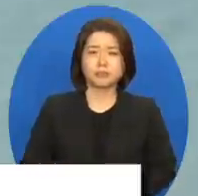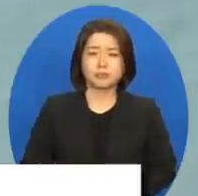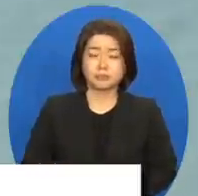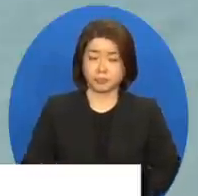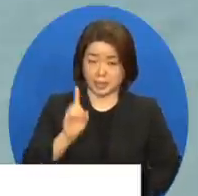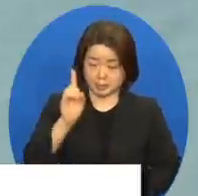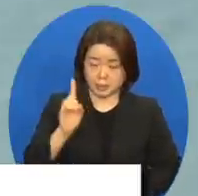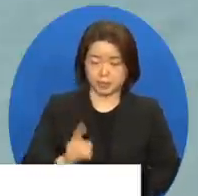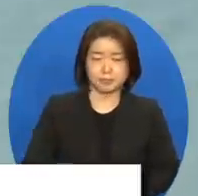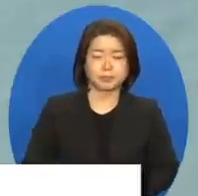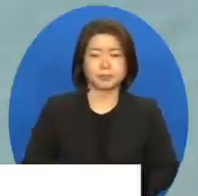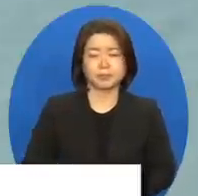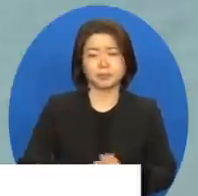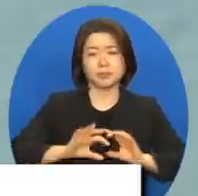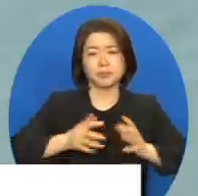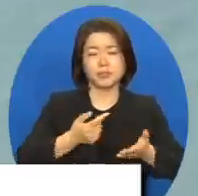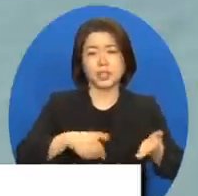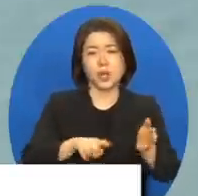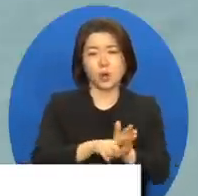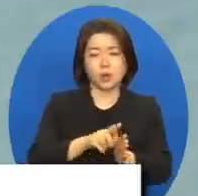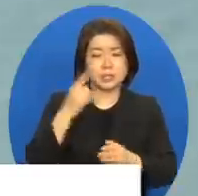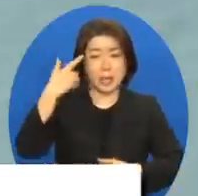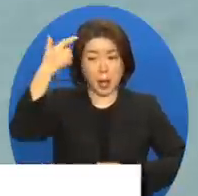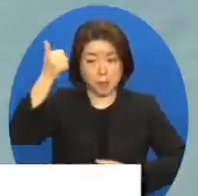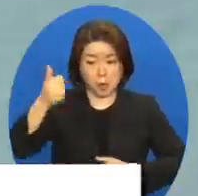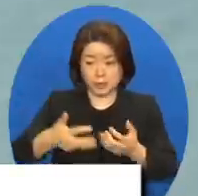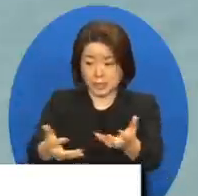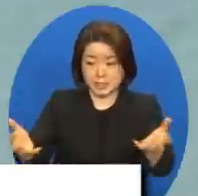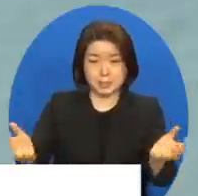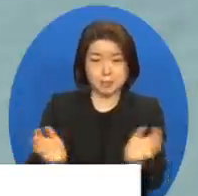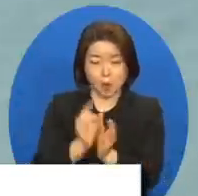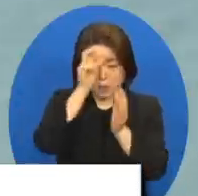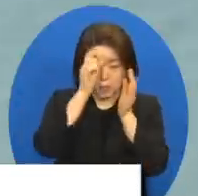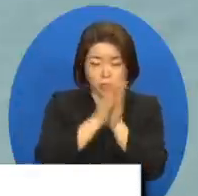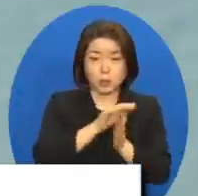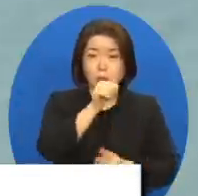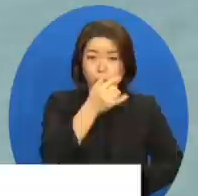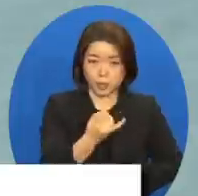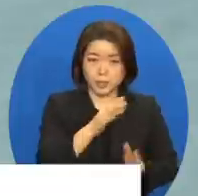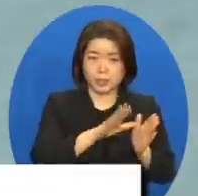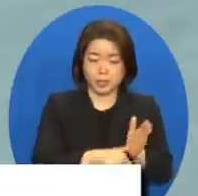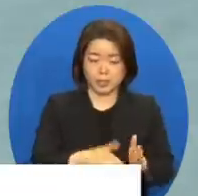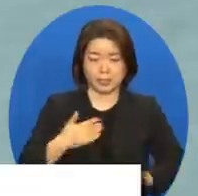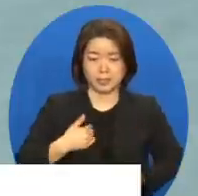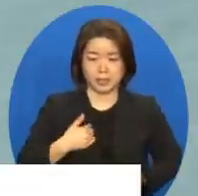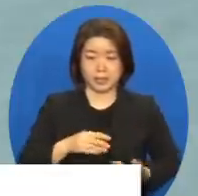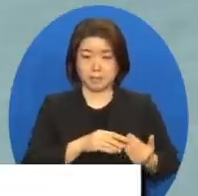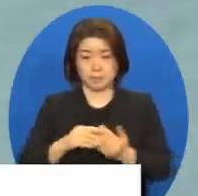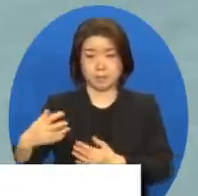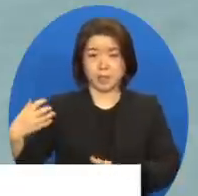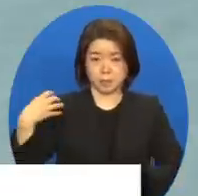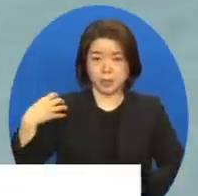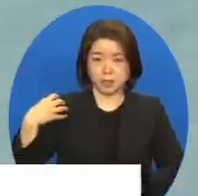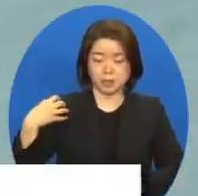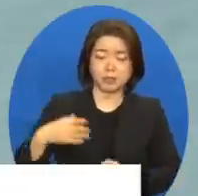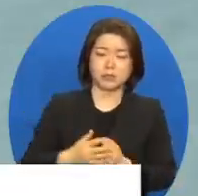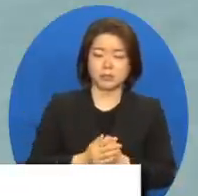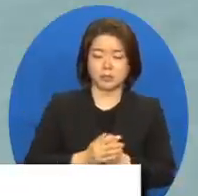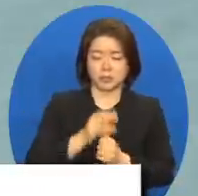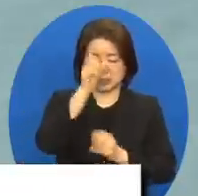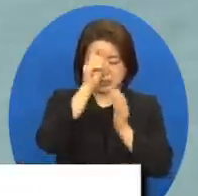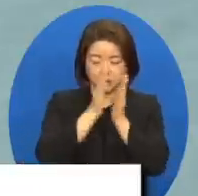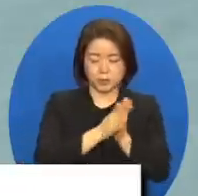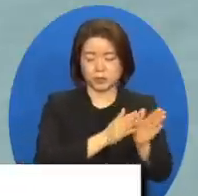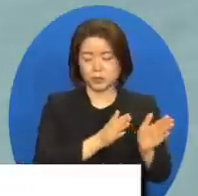한 번은 나라를 위해서 목회자 기도 모임을 하는데 저에게 기도의 인도를 맡겨서 기도